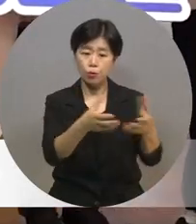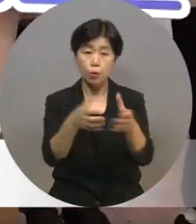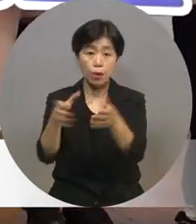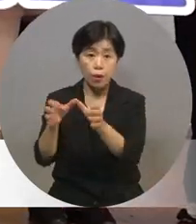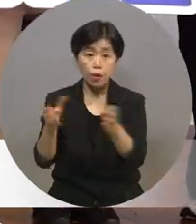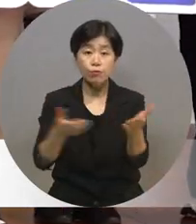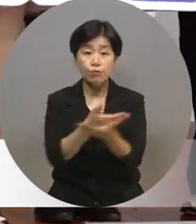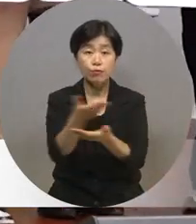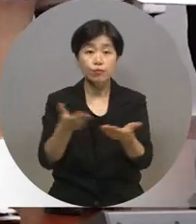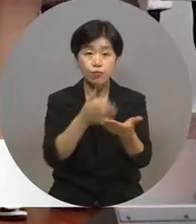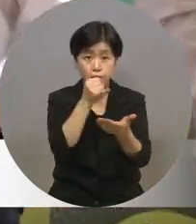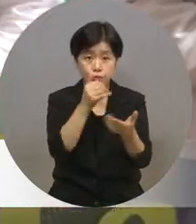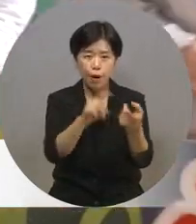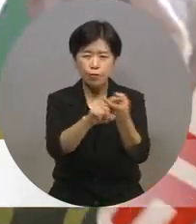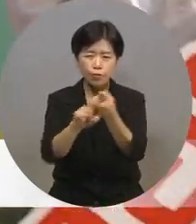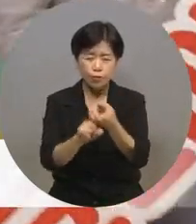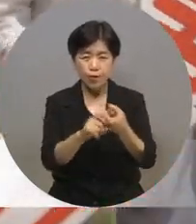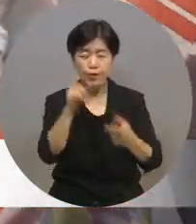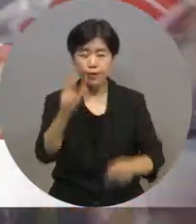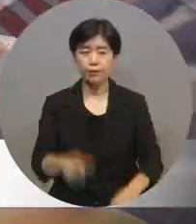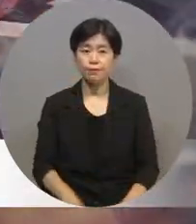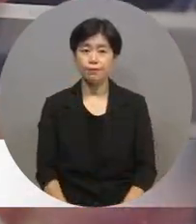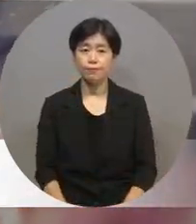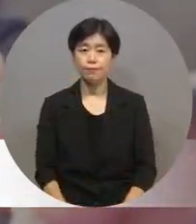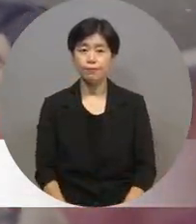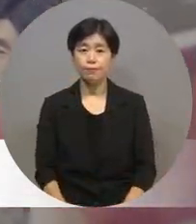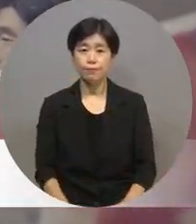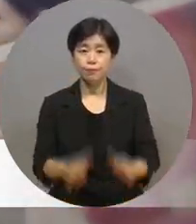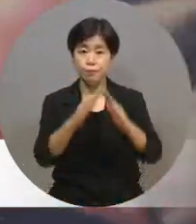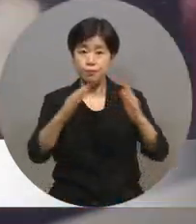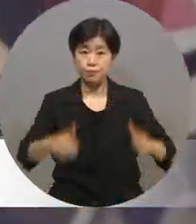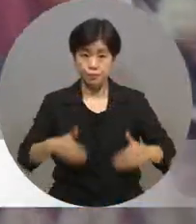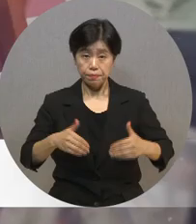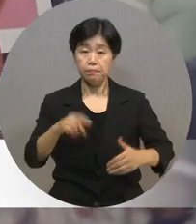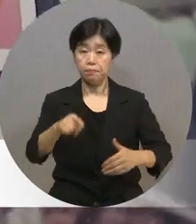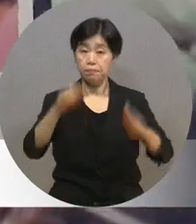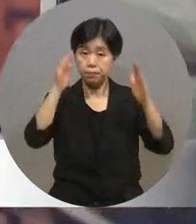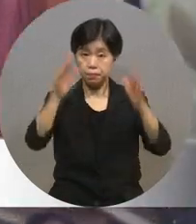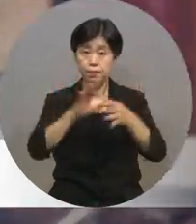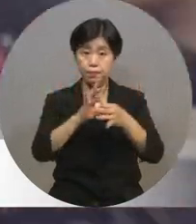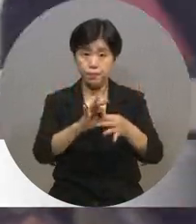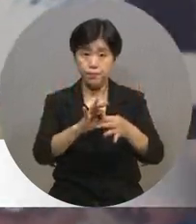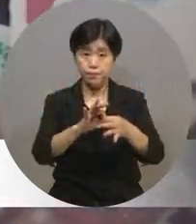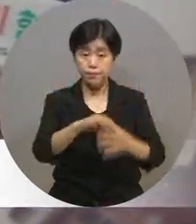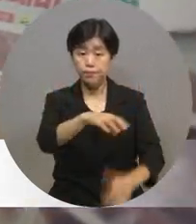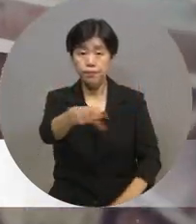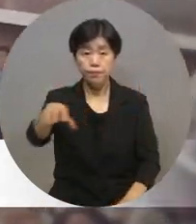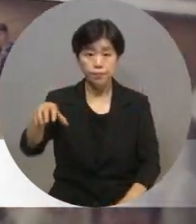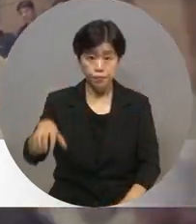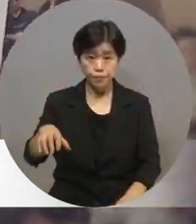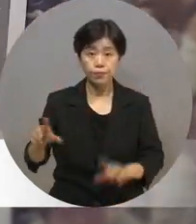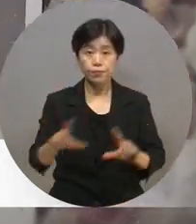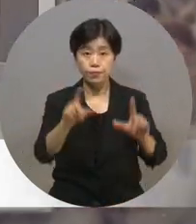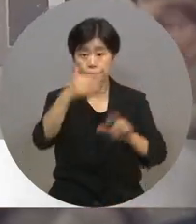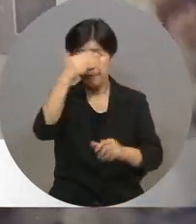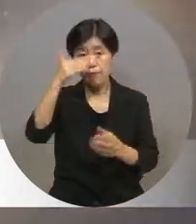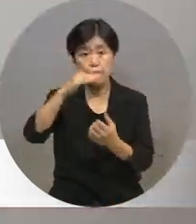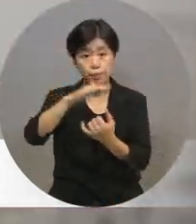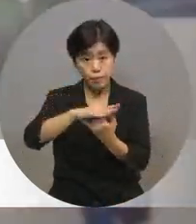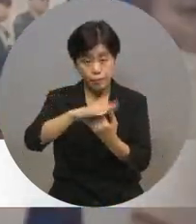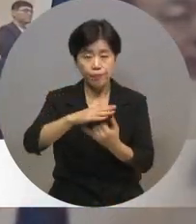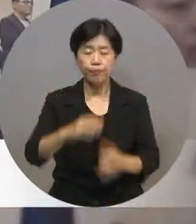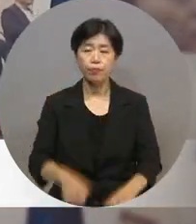통해 연대를 강화했습니다. 호남 청년 아카데미를 통해 지역 청년들이 대한민국과